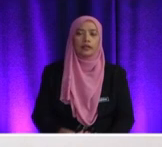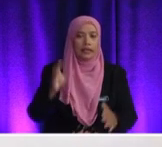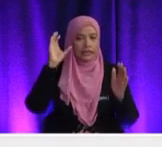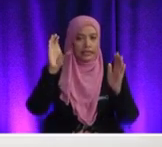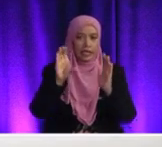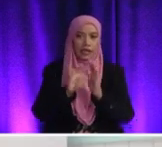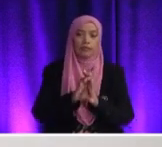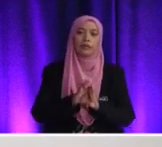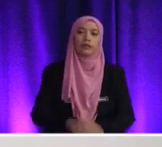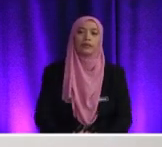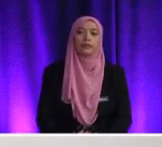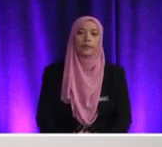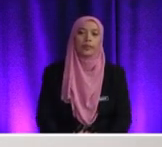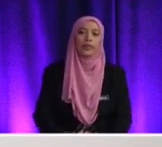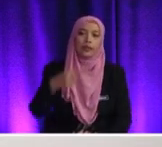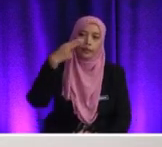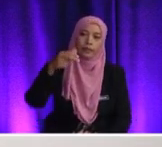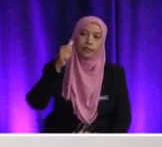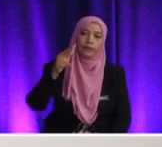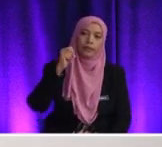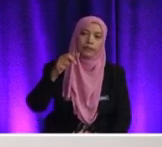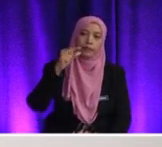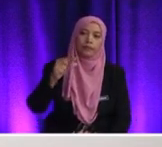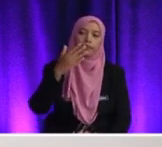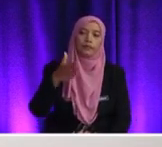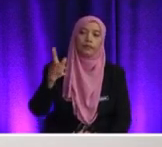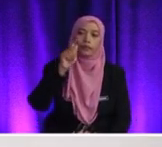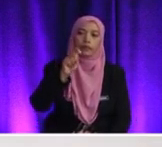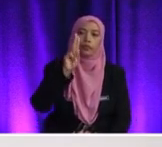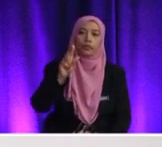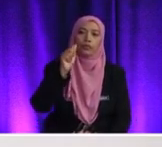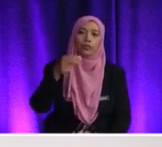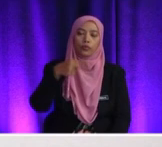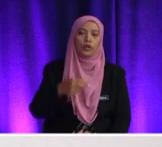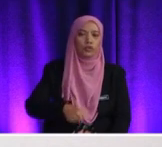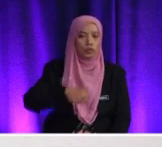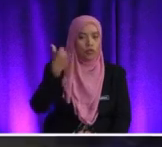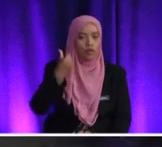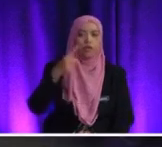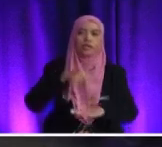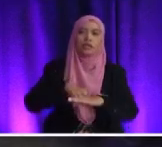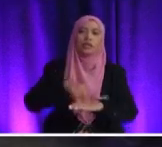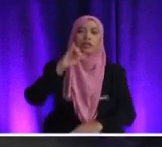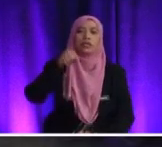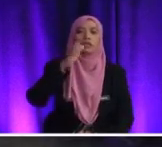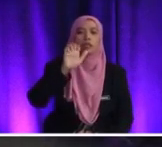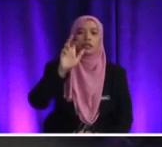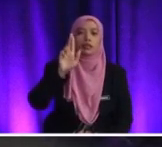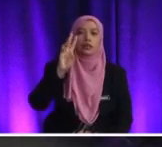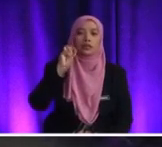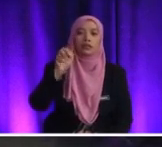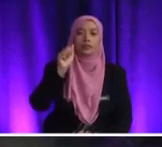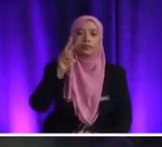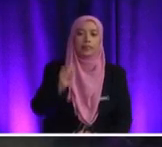talian Pinka Asia Tenggara wdmarvel dalam pertandingan dunia di Jerman hahaha Hebat lagi sini kalau